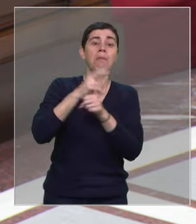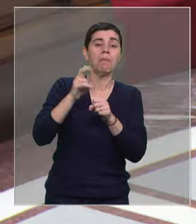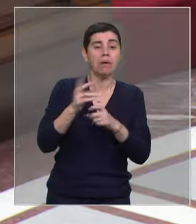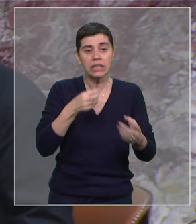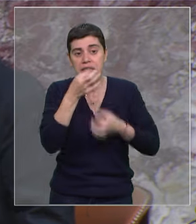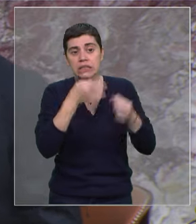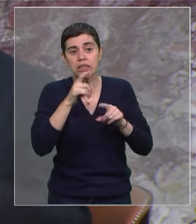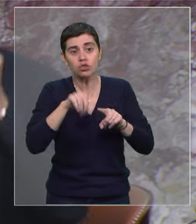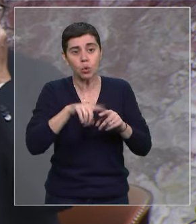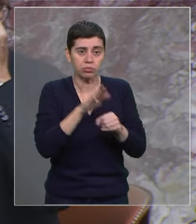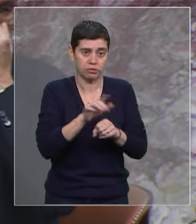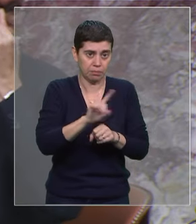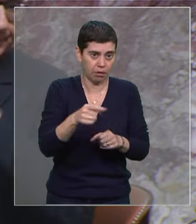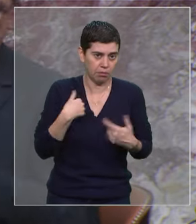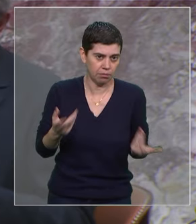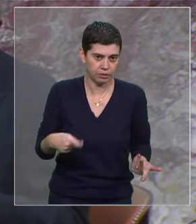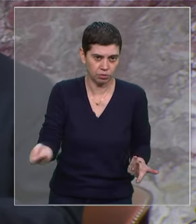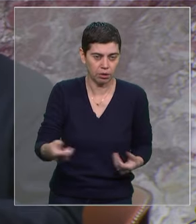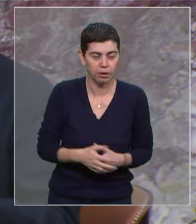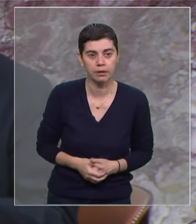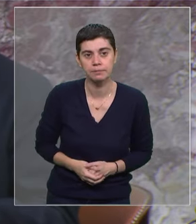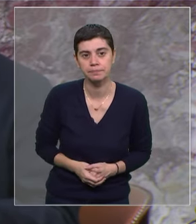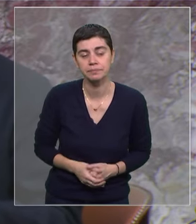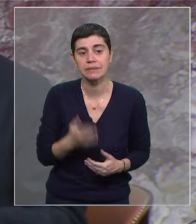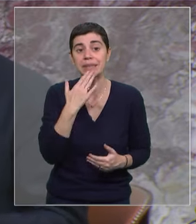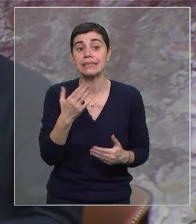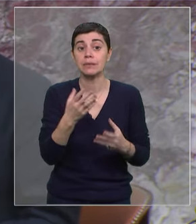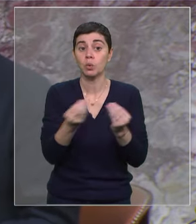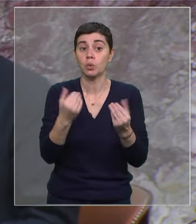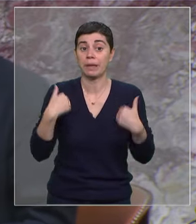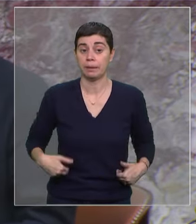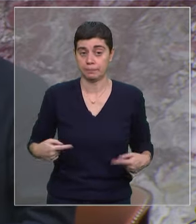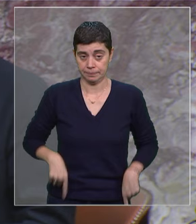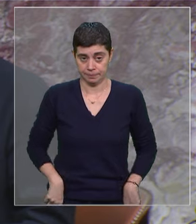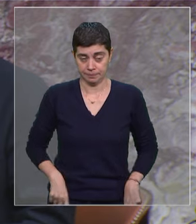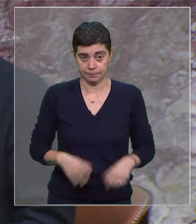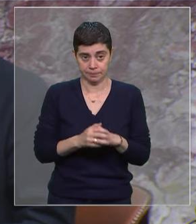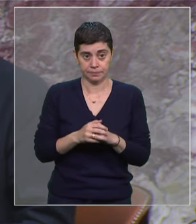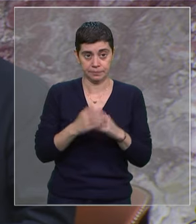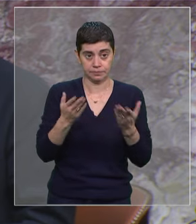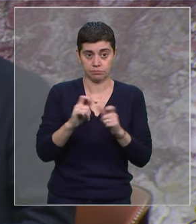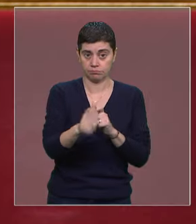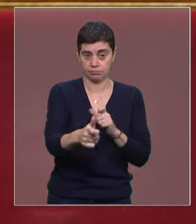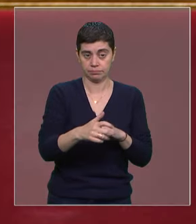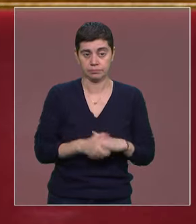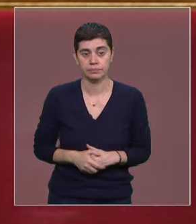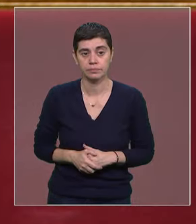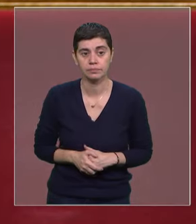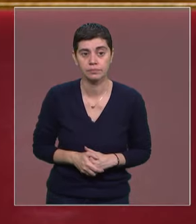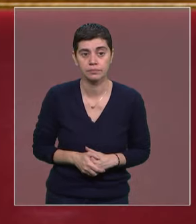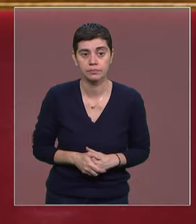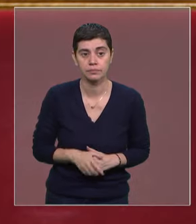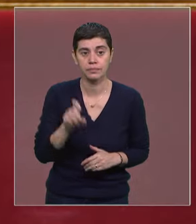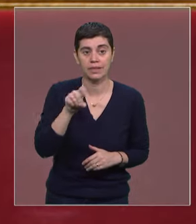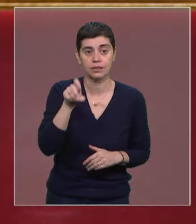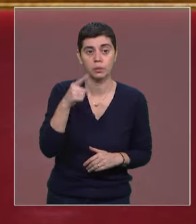Merci beaucoup Madame la Ministre. La parole est à Madame Josiane Corneloup pour le groupe Merci, Les Républicains. Ma